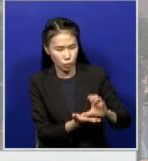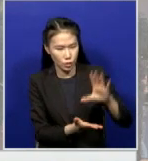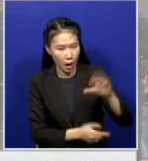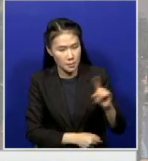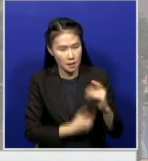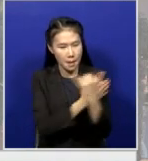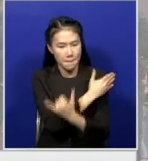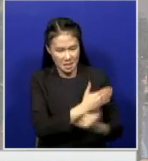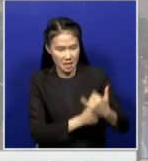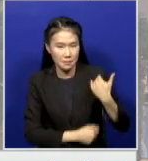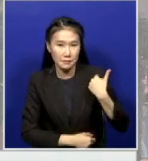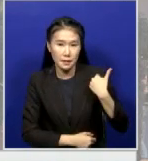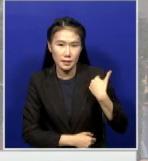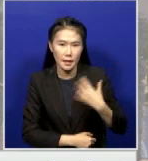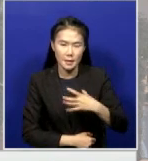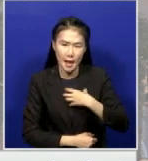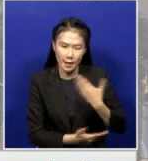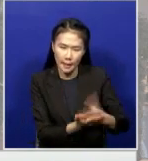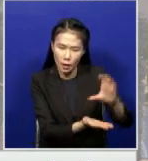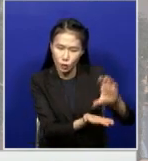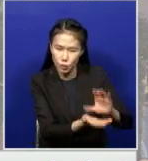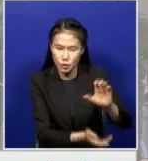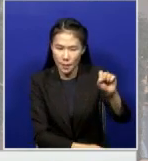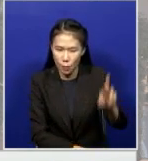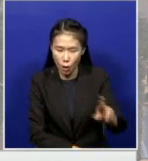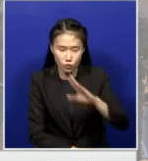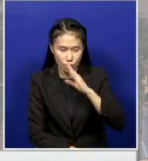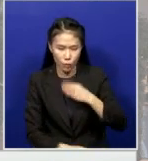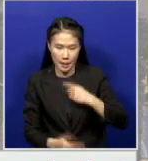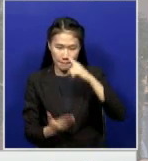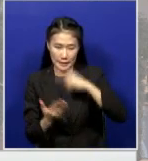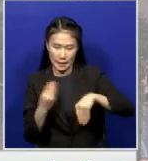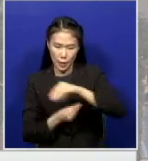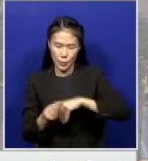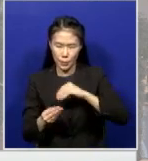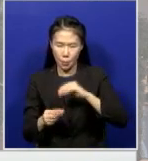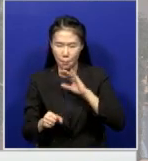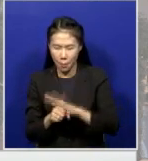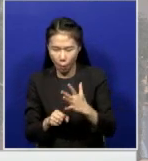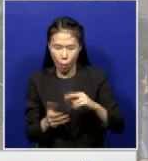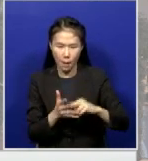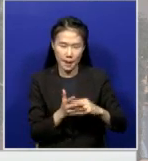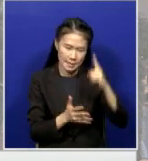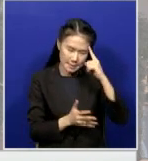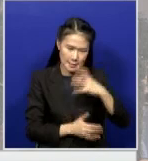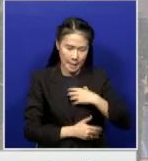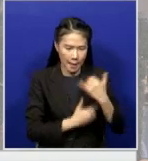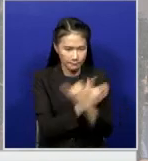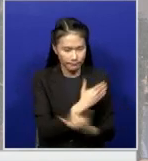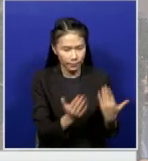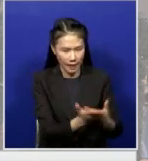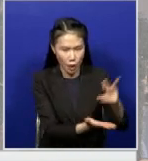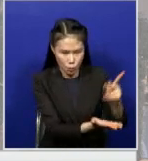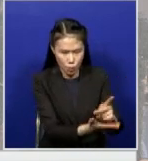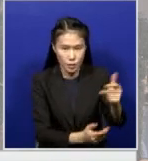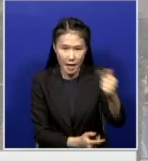ประเทศอีกทางหนึ่งเพื่อจะเป็นแหล่งเงินทุนสำรองหากสภาพคล่องในประเทศยังไม่เพียงพอด้วยทั้งนี้เพื่อไม่ให้เกิดเป็น